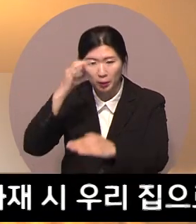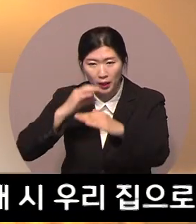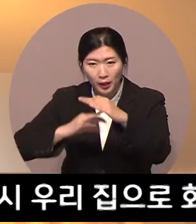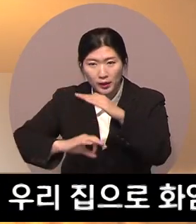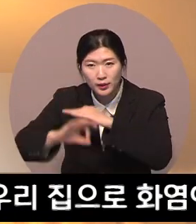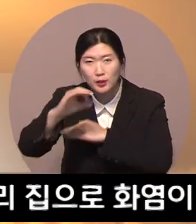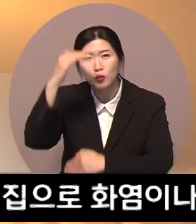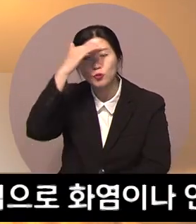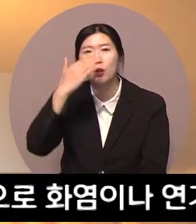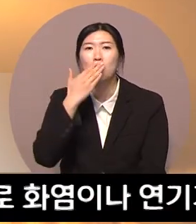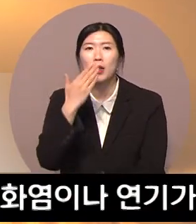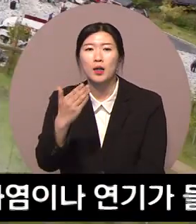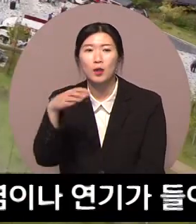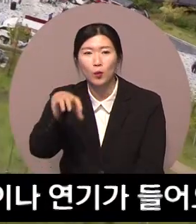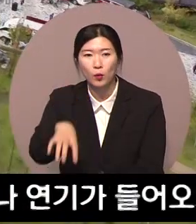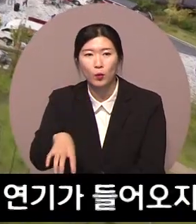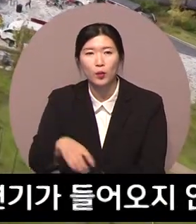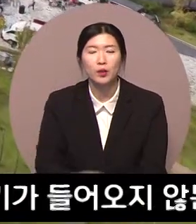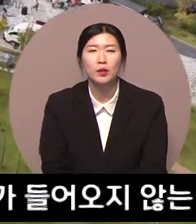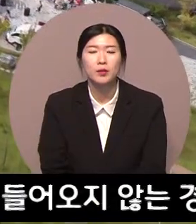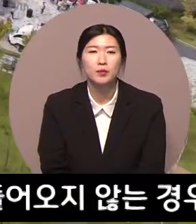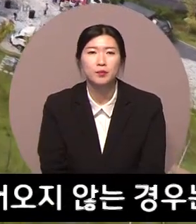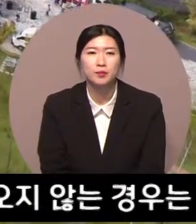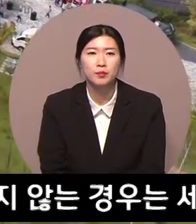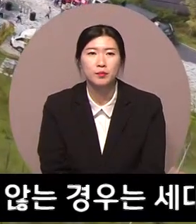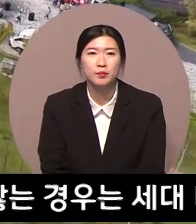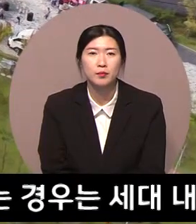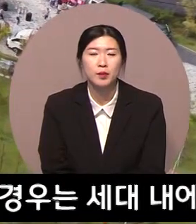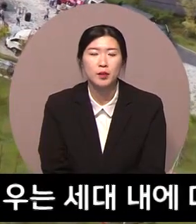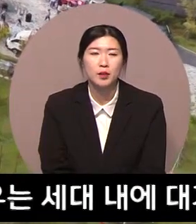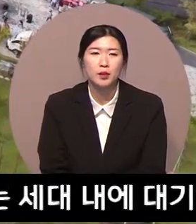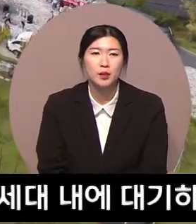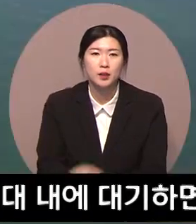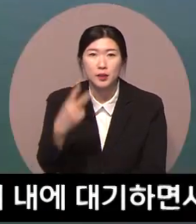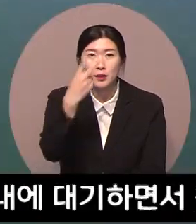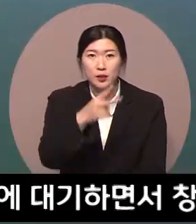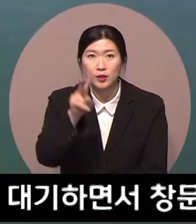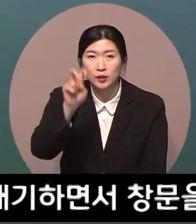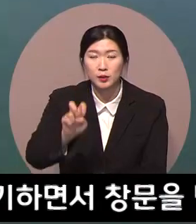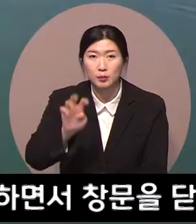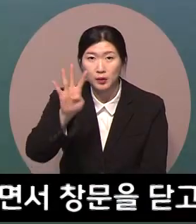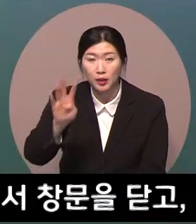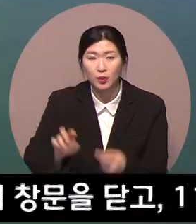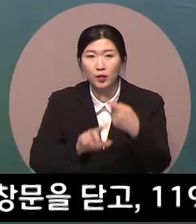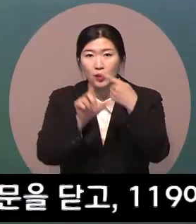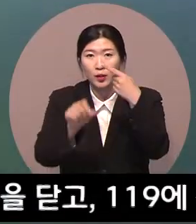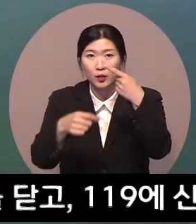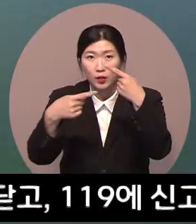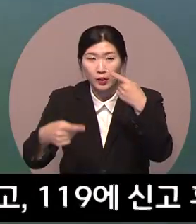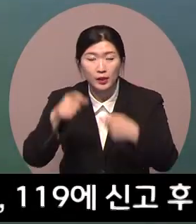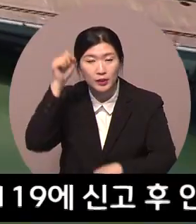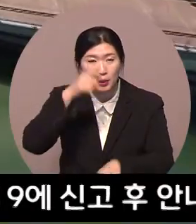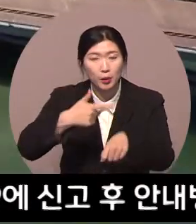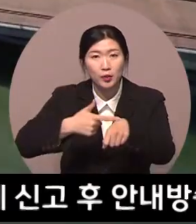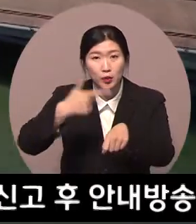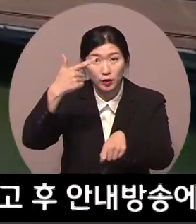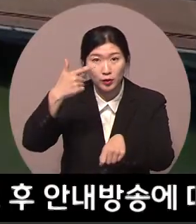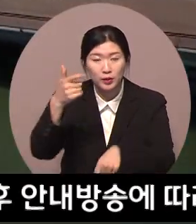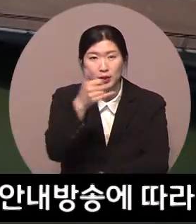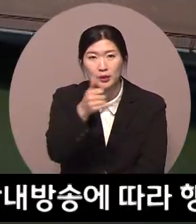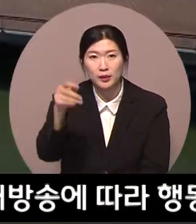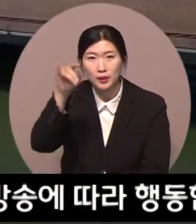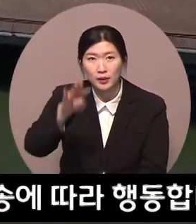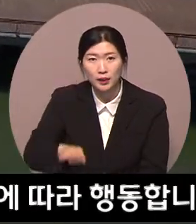한 곳에서 할 수 있습니다 청룡회 해 첫날 아침인 2024년 1월 1일 새벽 시부터는 세종시